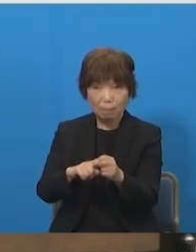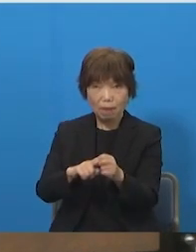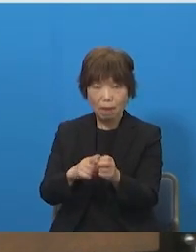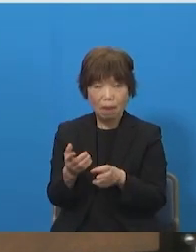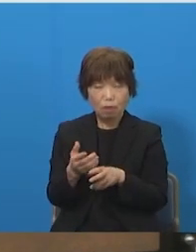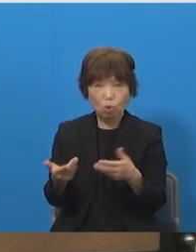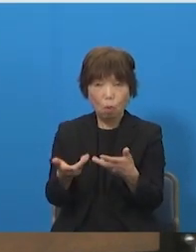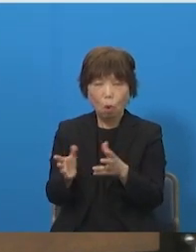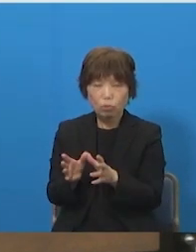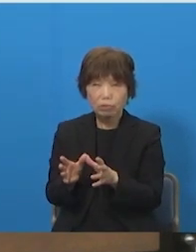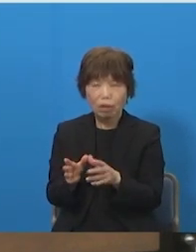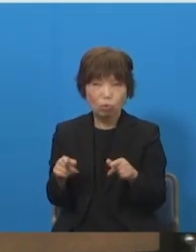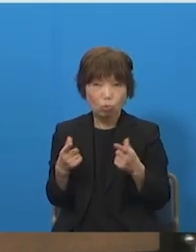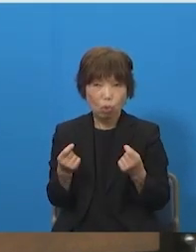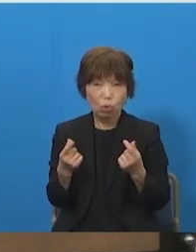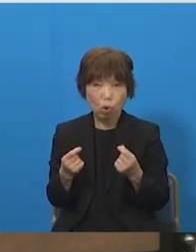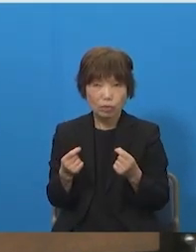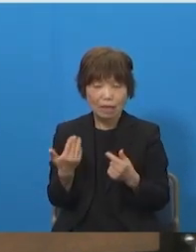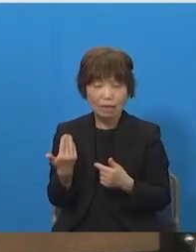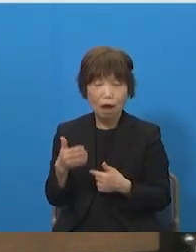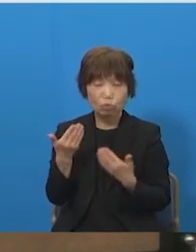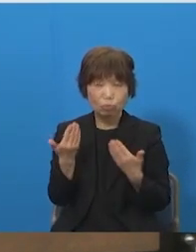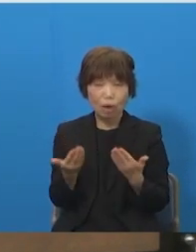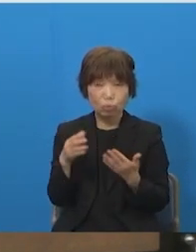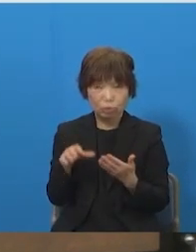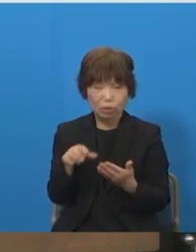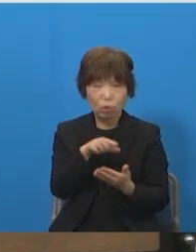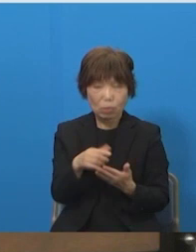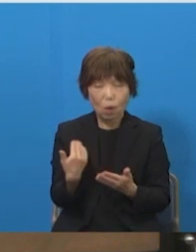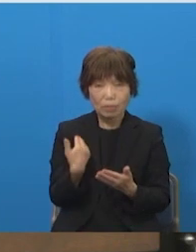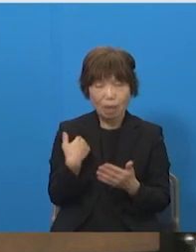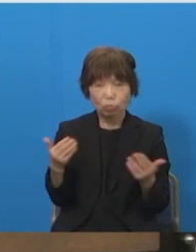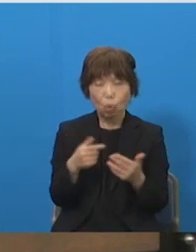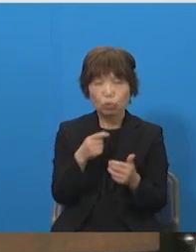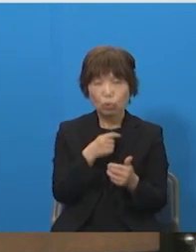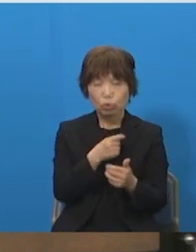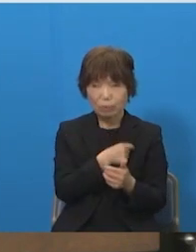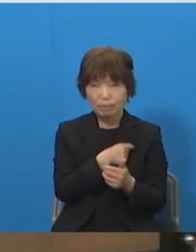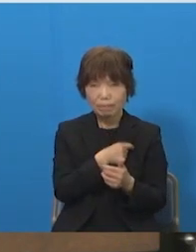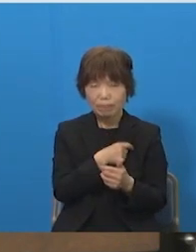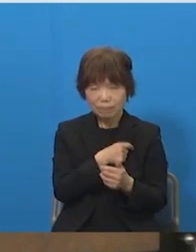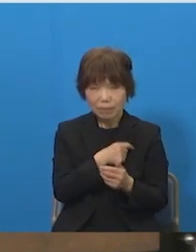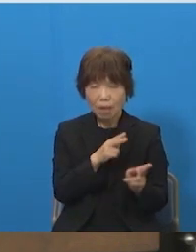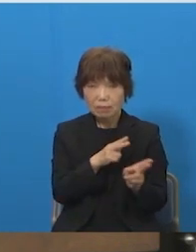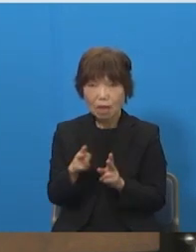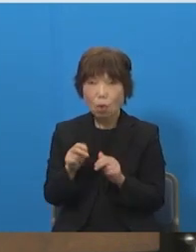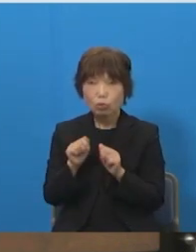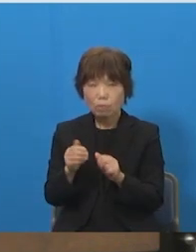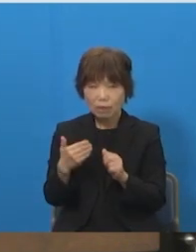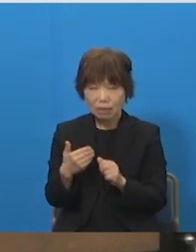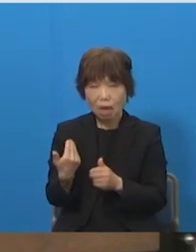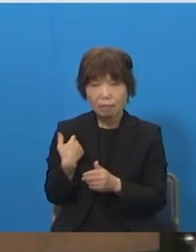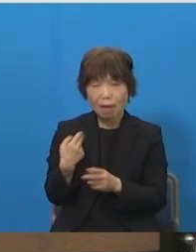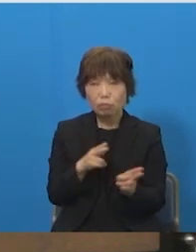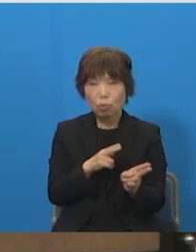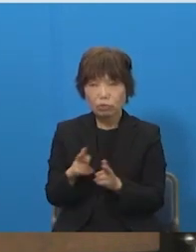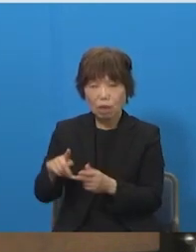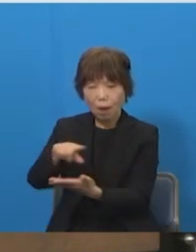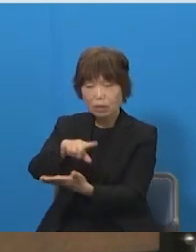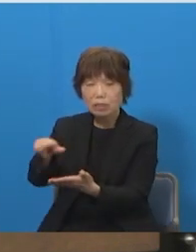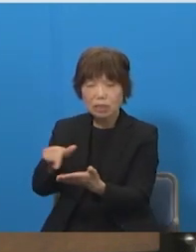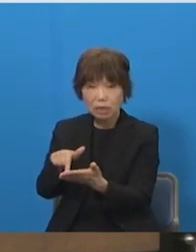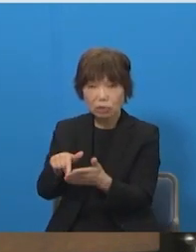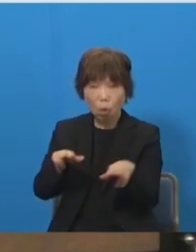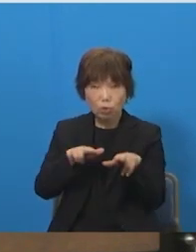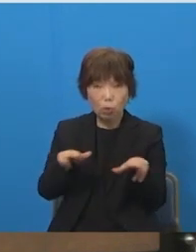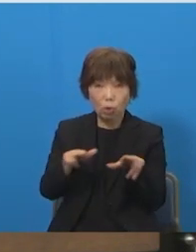防分団と同様に各学区に担当職員制を設けるべきではないでしょうか。担当制は地域と行